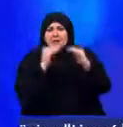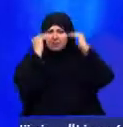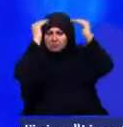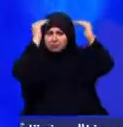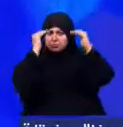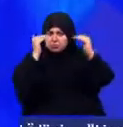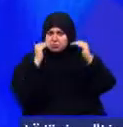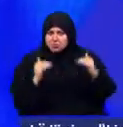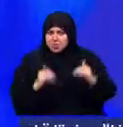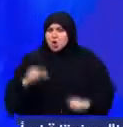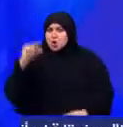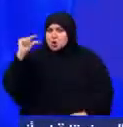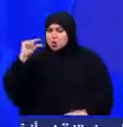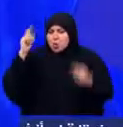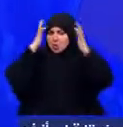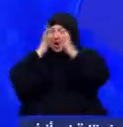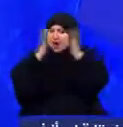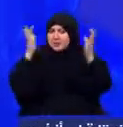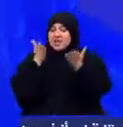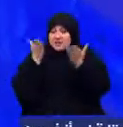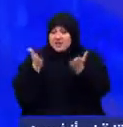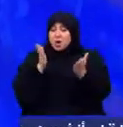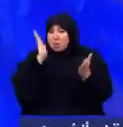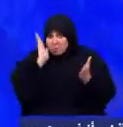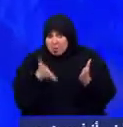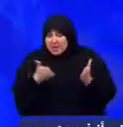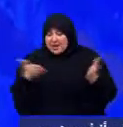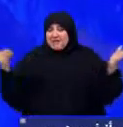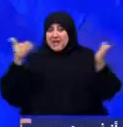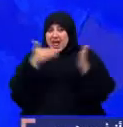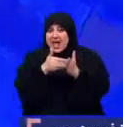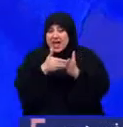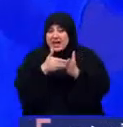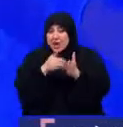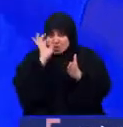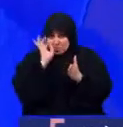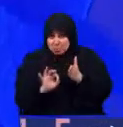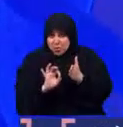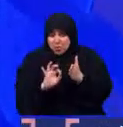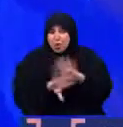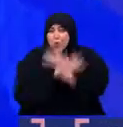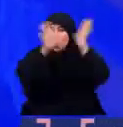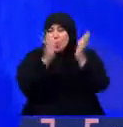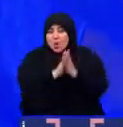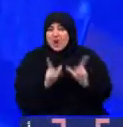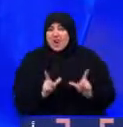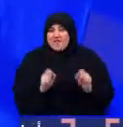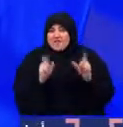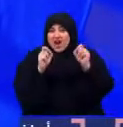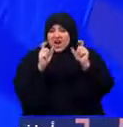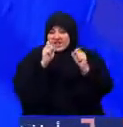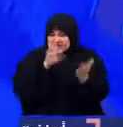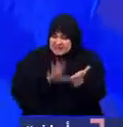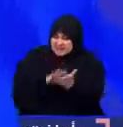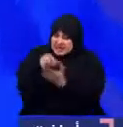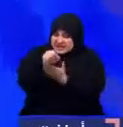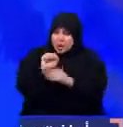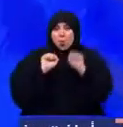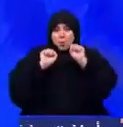فرقها الطبية أن تصل أن تقضي على على على الفيروس